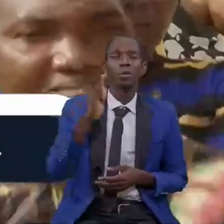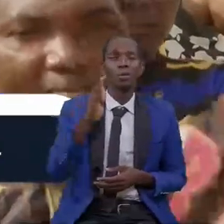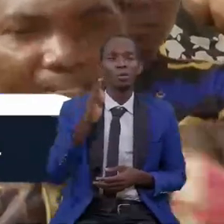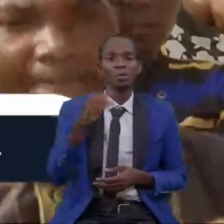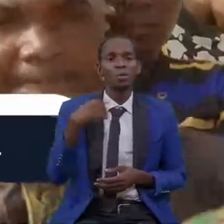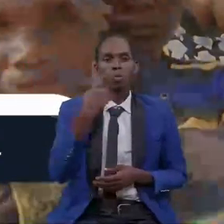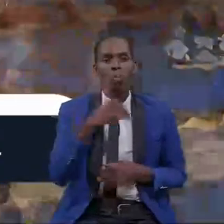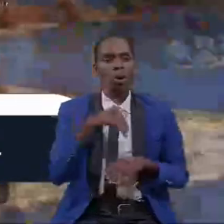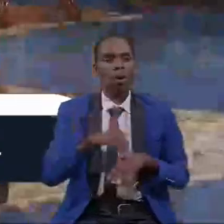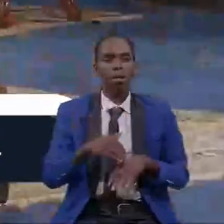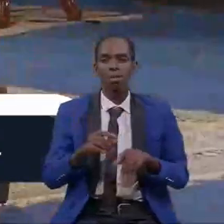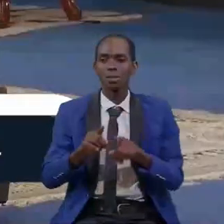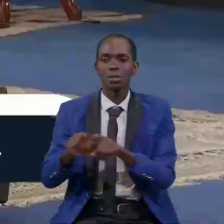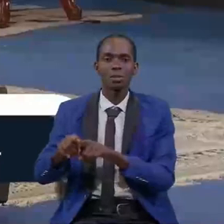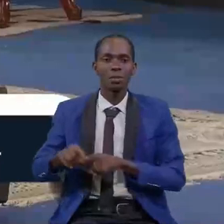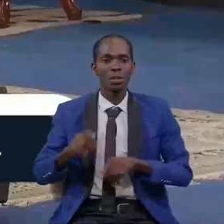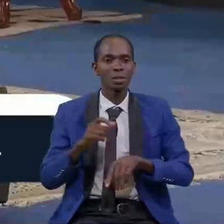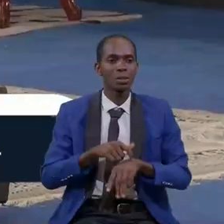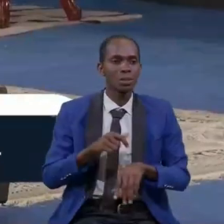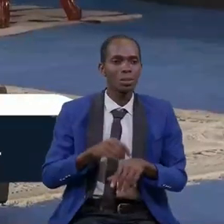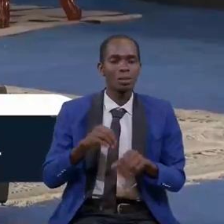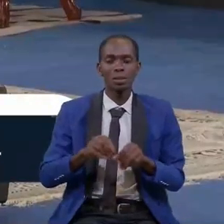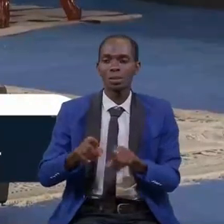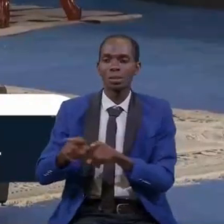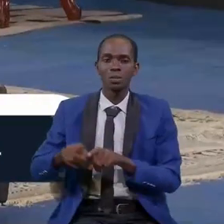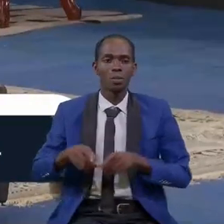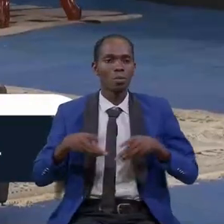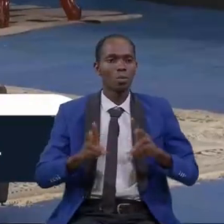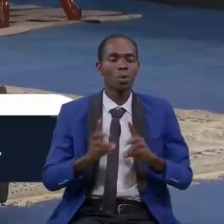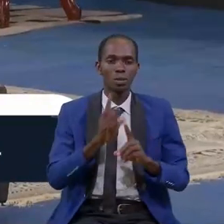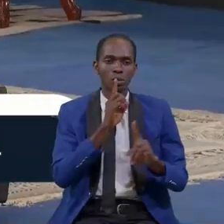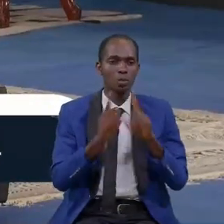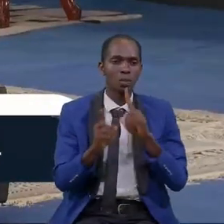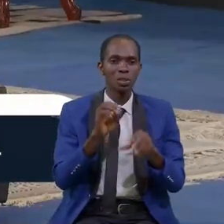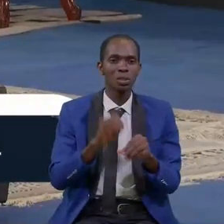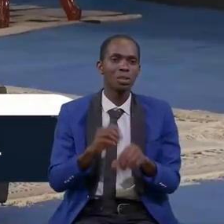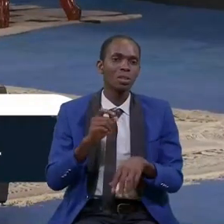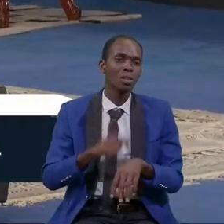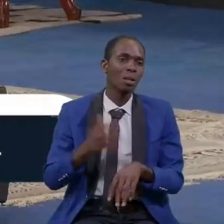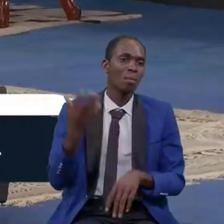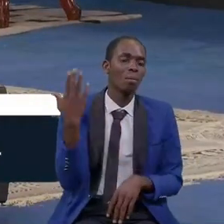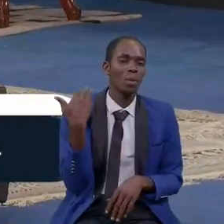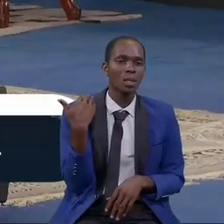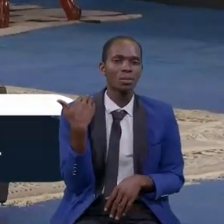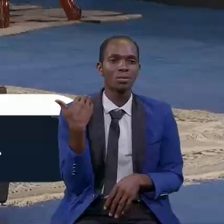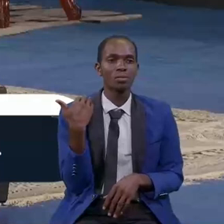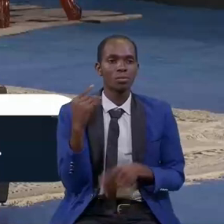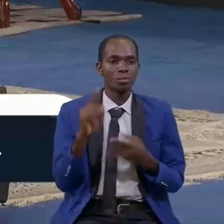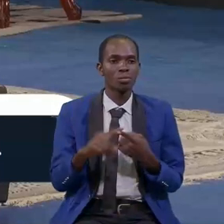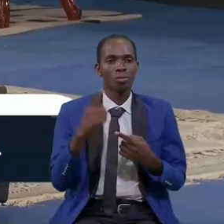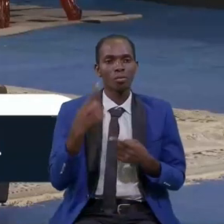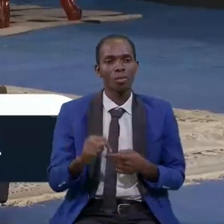Après avoir autrefois, à plusieurs reprises et de plusieurs manières, parlé à